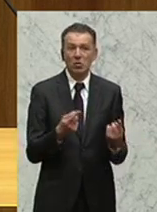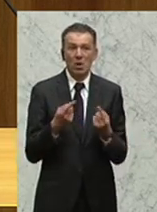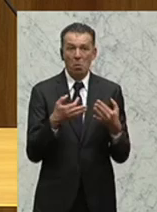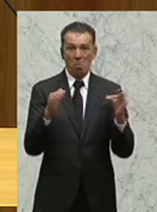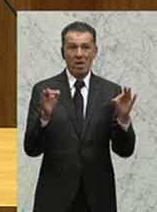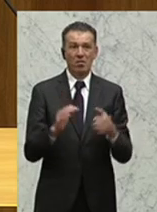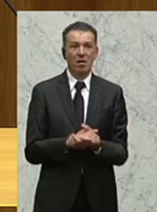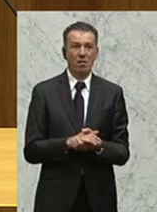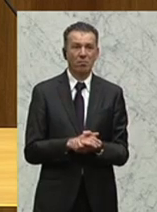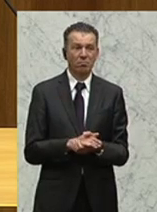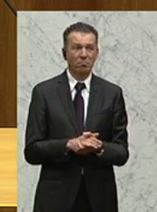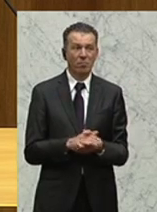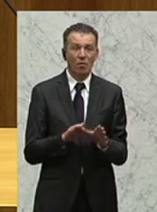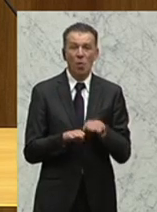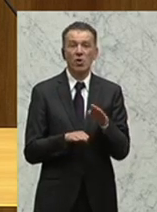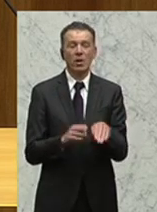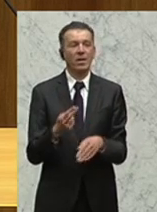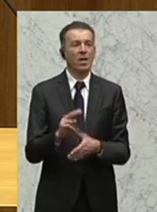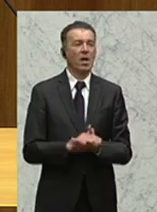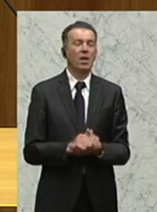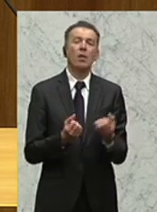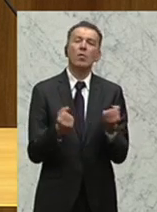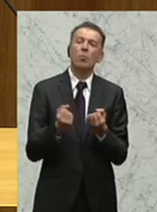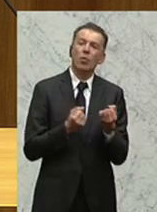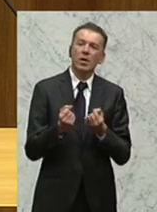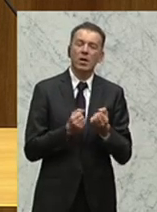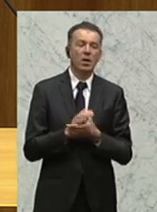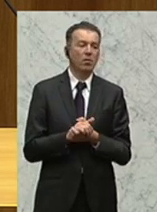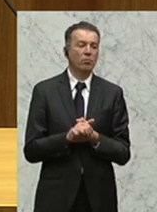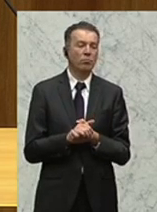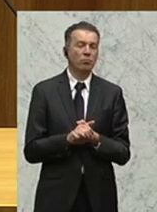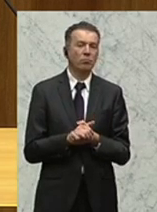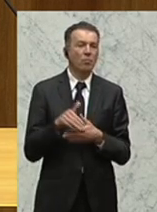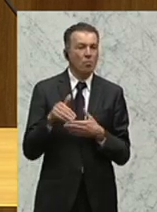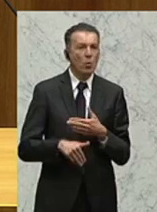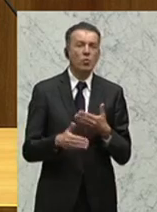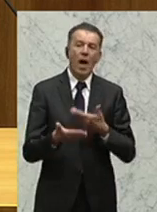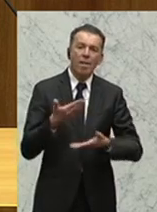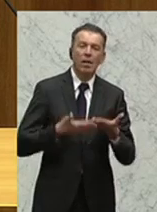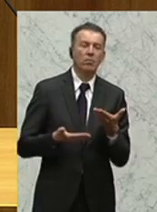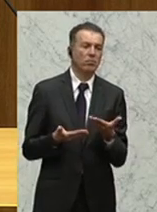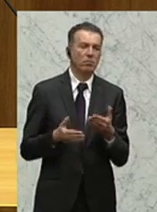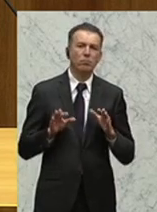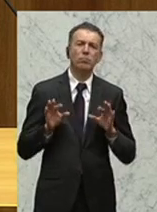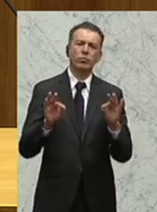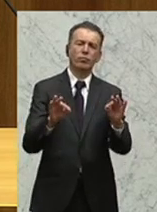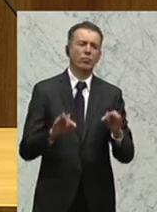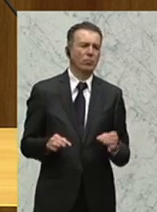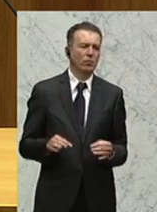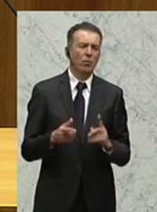keine Verbesserung und bringen sie auch nicht weiter. Die Politik, meine sehr geehrten Damen und Herren, muss handeln und endlich